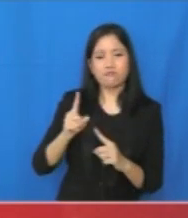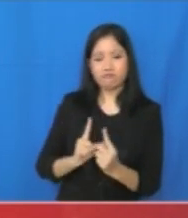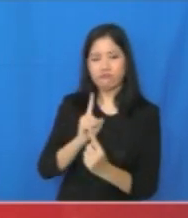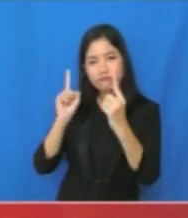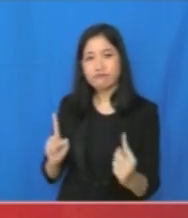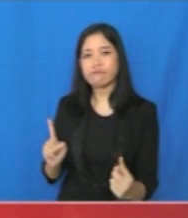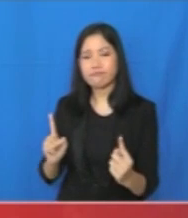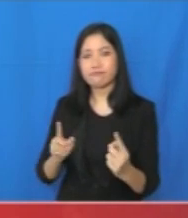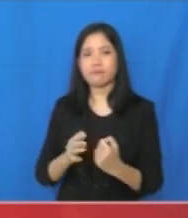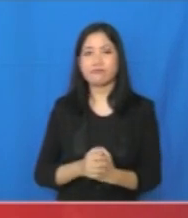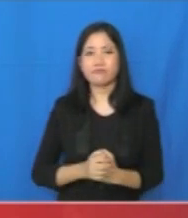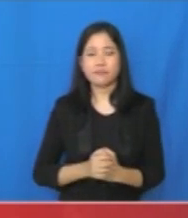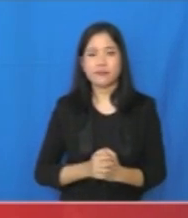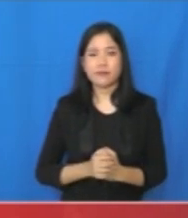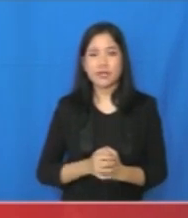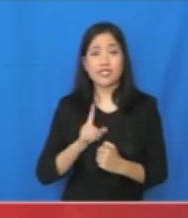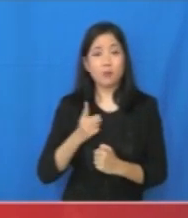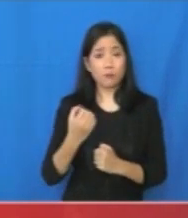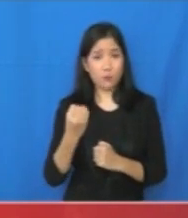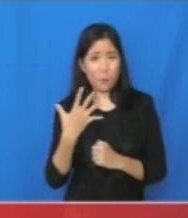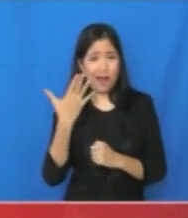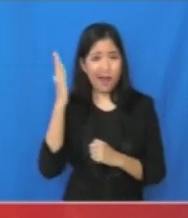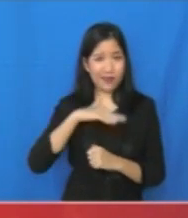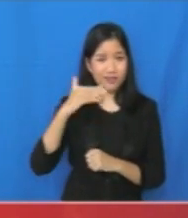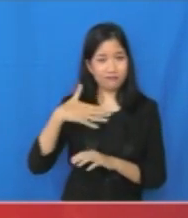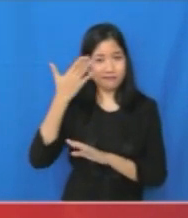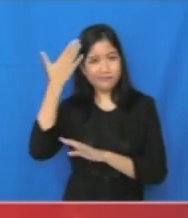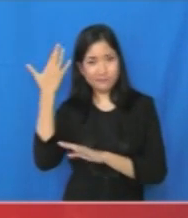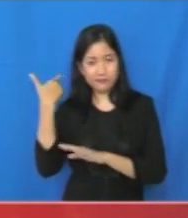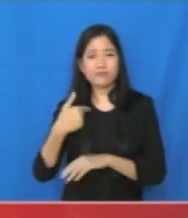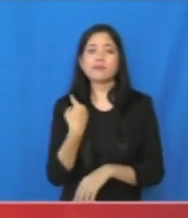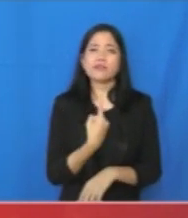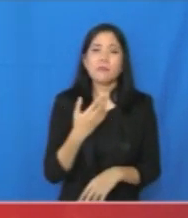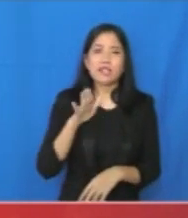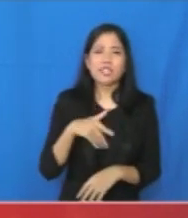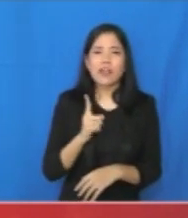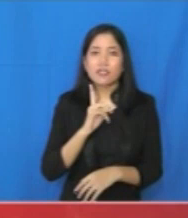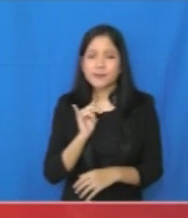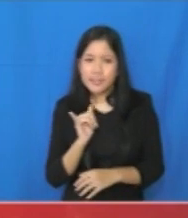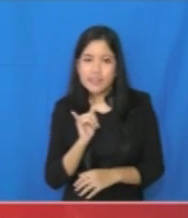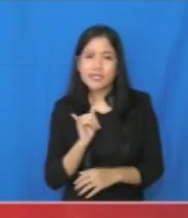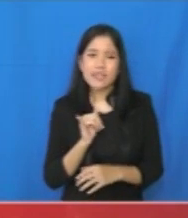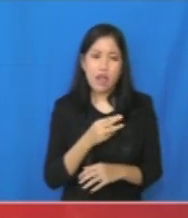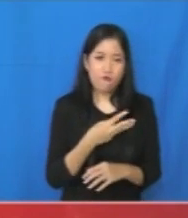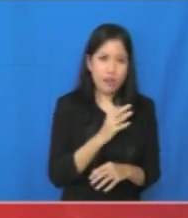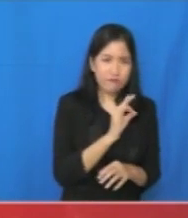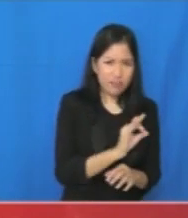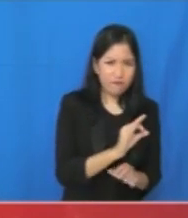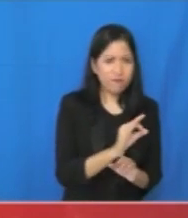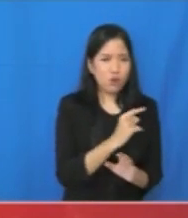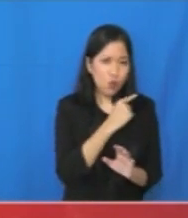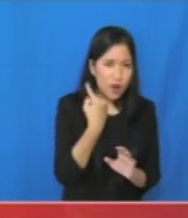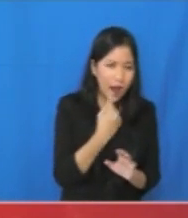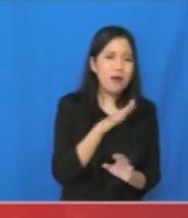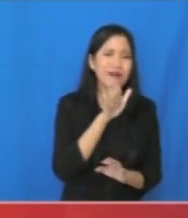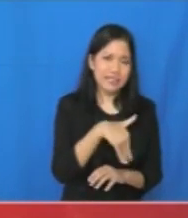karena dalam beberapa hari terakhir kita masih mendapatkan ketidak Evan pelaksanaan